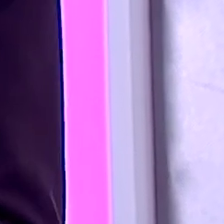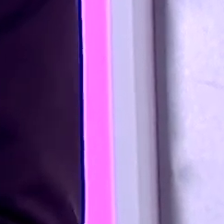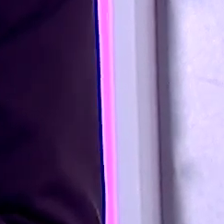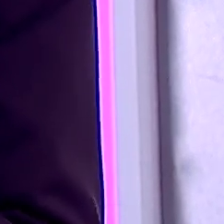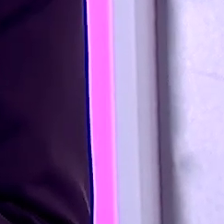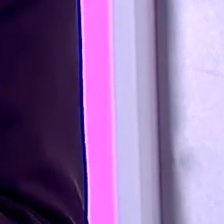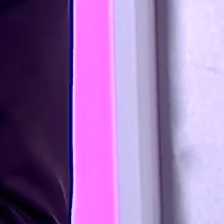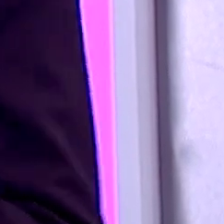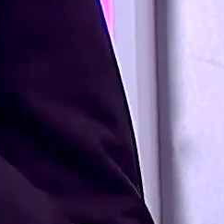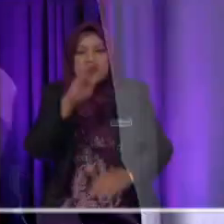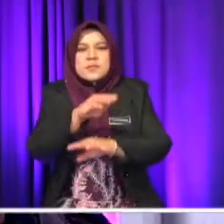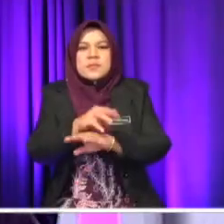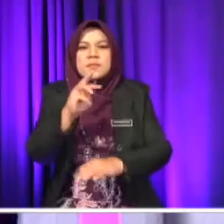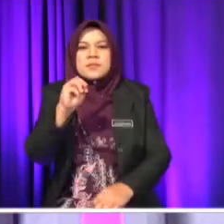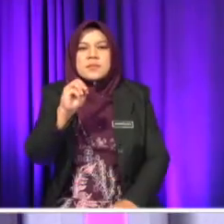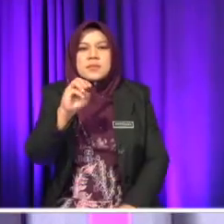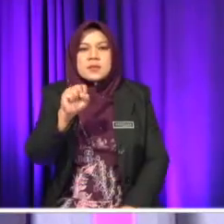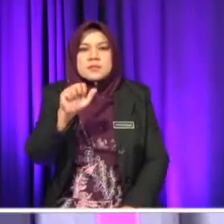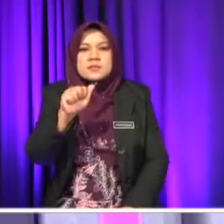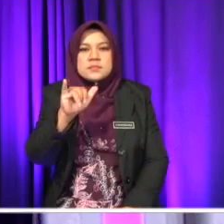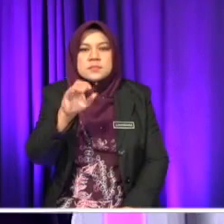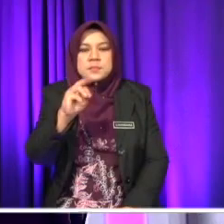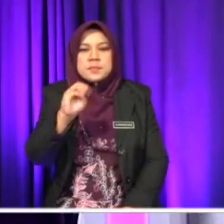untuk malam sayembara puisi ini